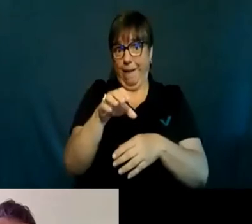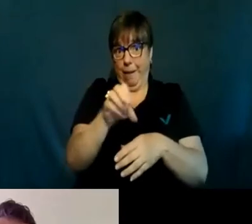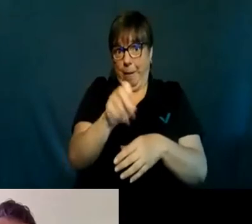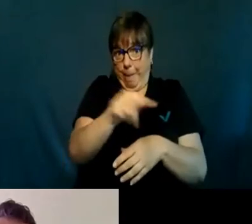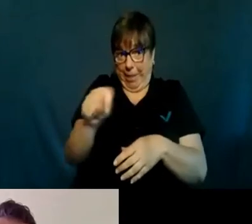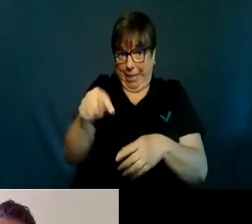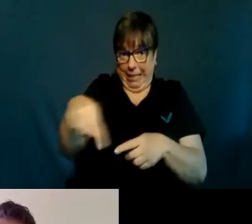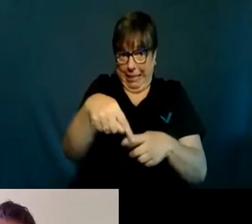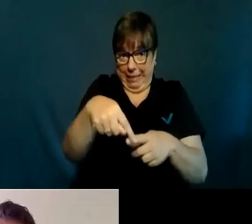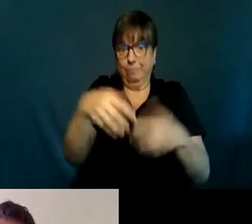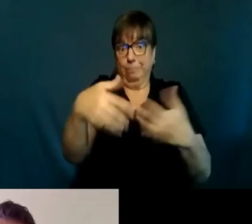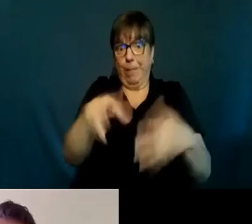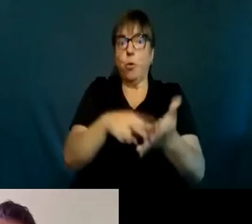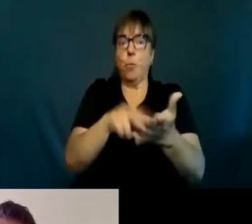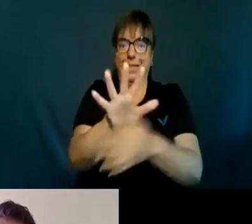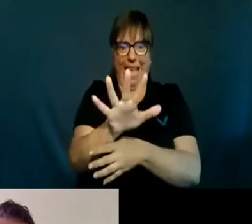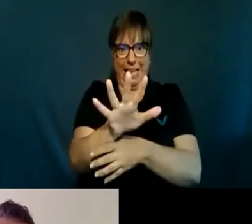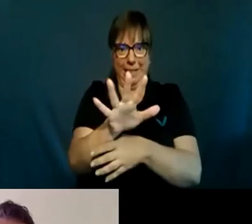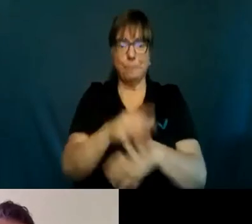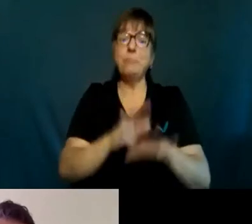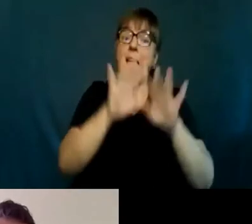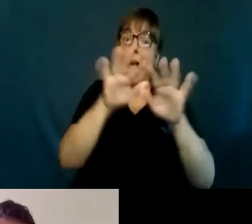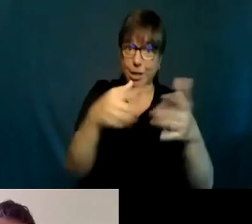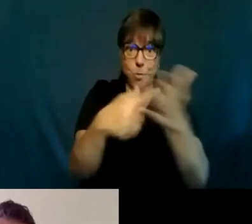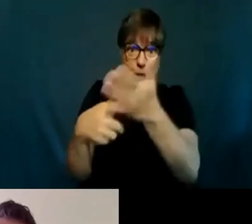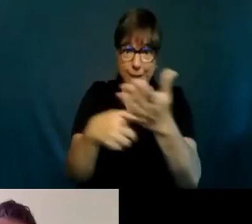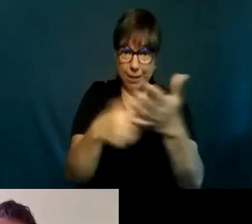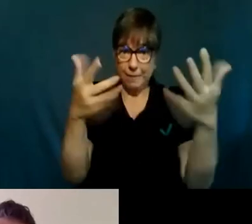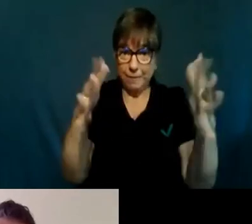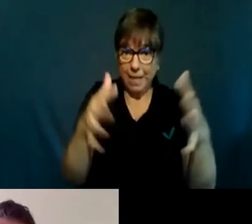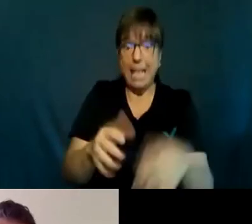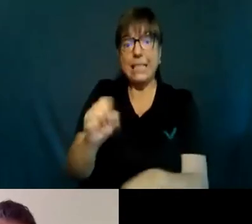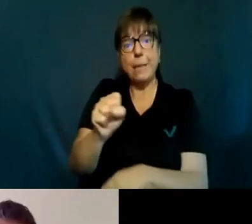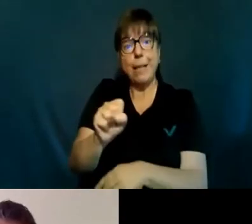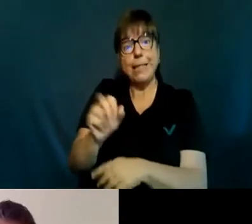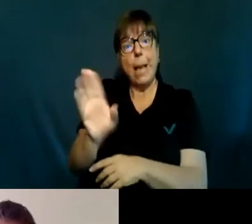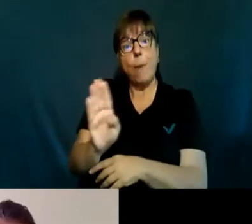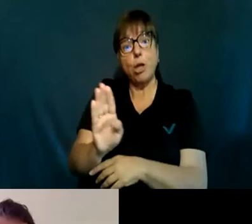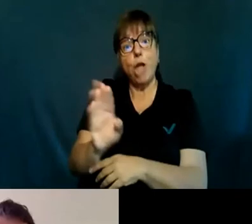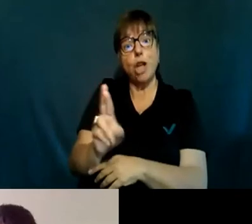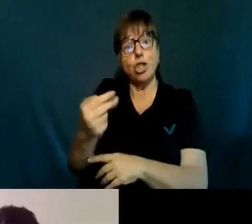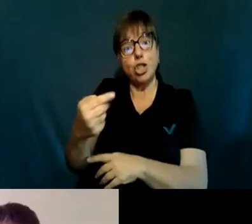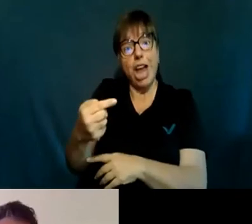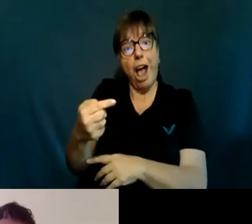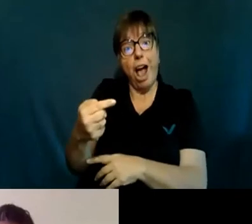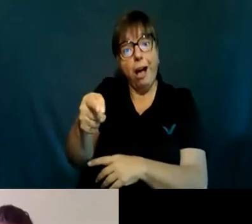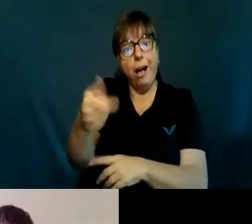la suite de notre discussion, Sébastien Brodeur-Gigrard nous offrira un commentaire. Bonjour Sébastien.